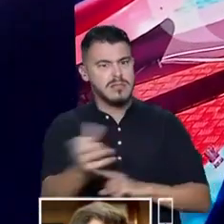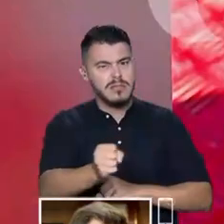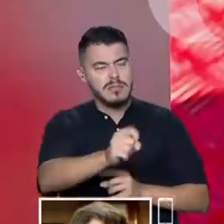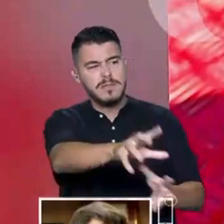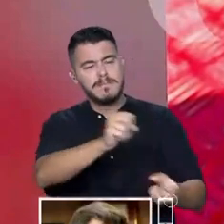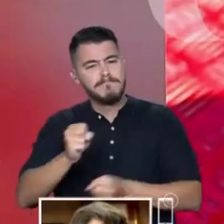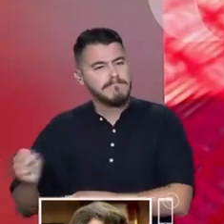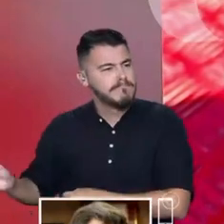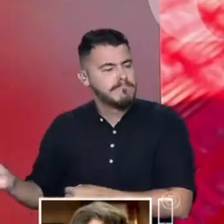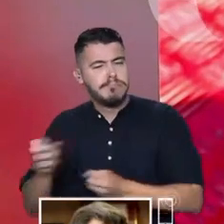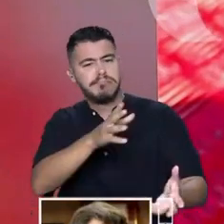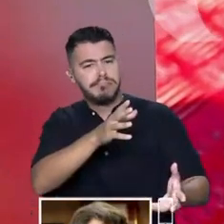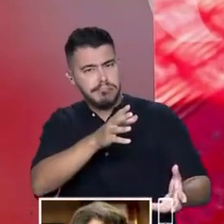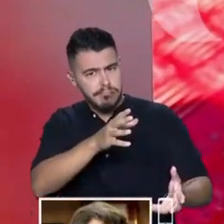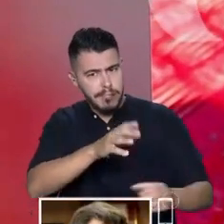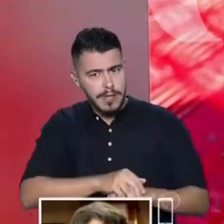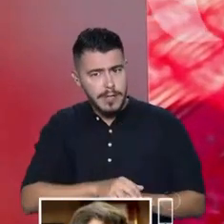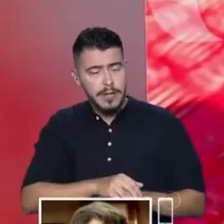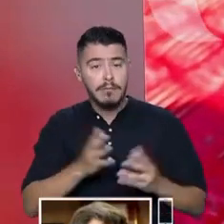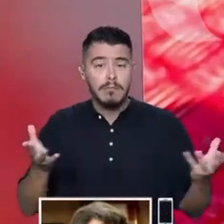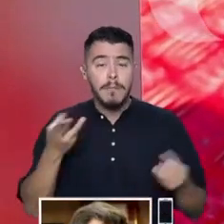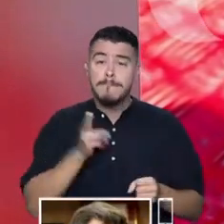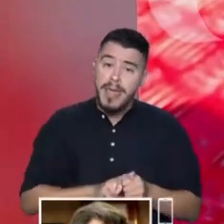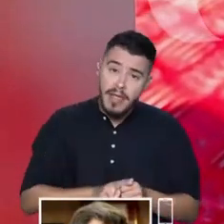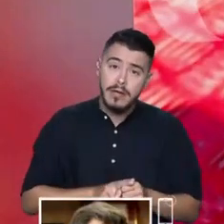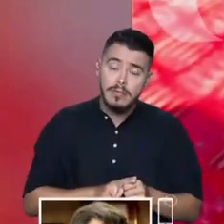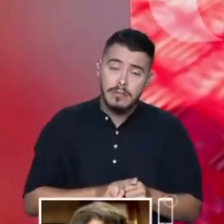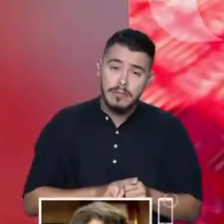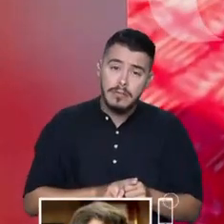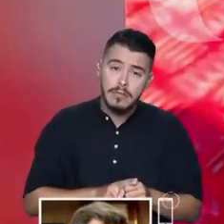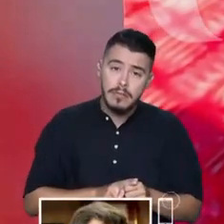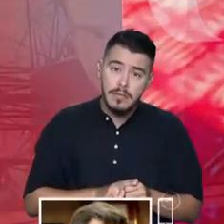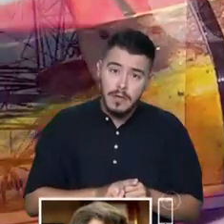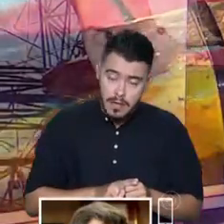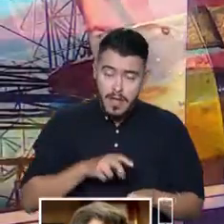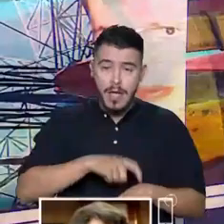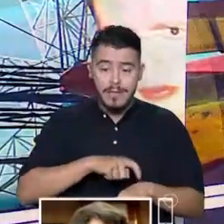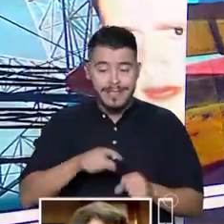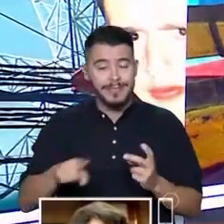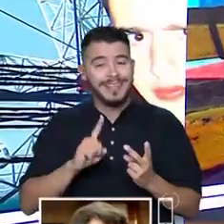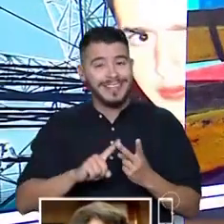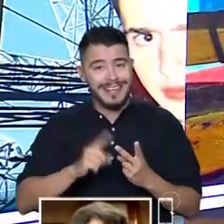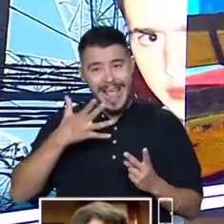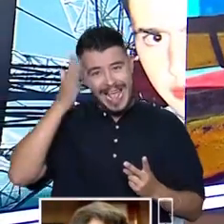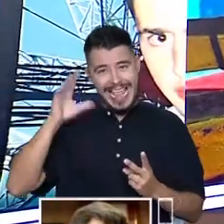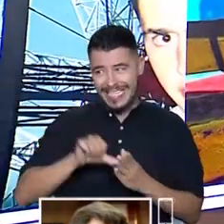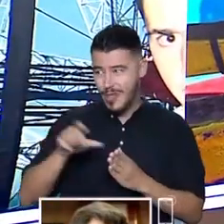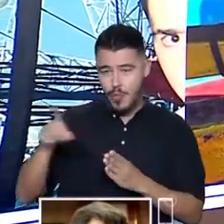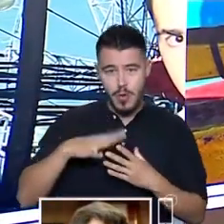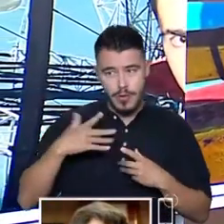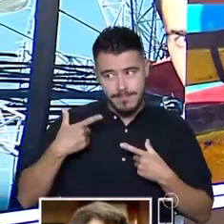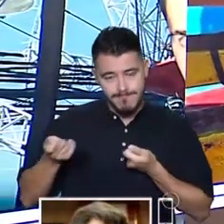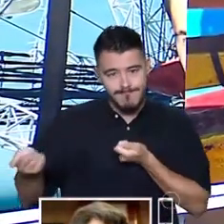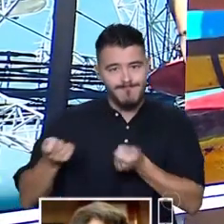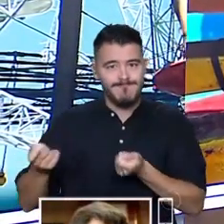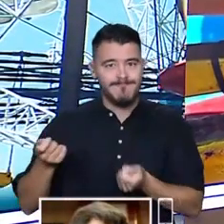εξπενδώνησε με το κεφάλι στο έδαφος, σκοτώθηκε ο άνθρωπος, πέθανε. Και η ποινική δίωξη που ασκήθηκε στην Αλεξανδρούπολη είναι της